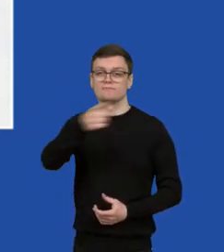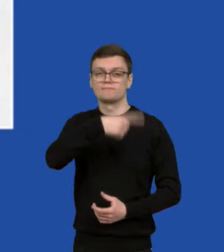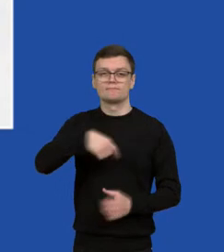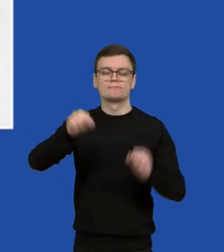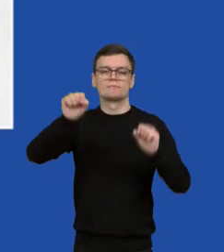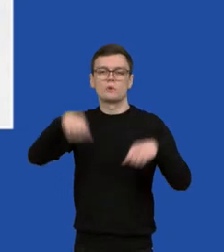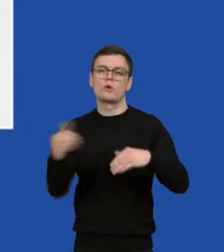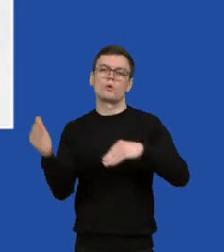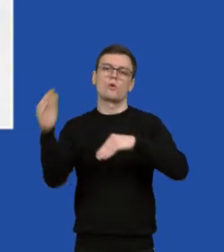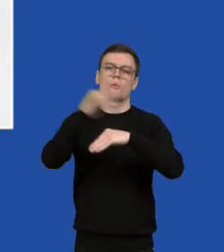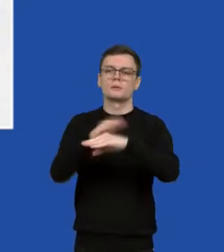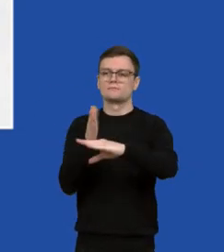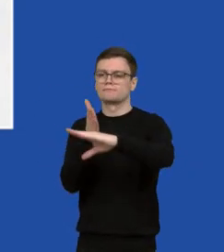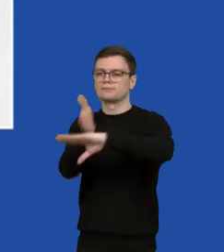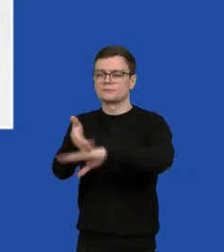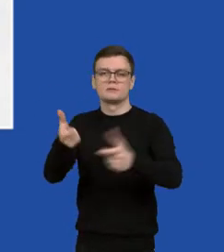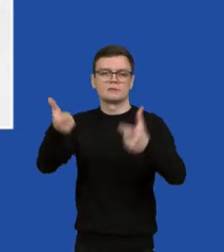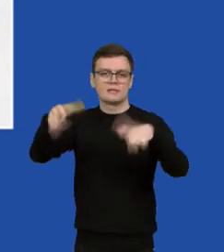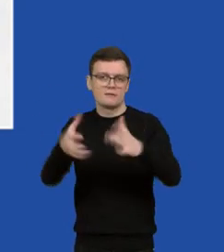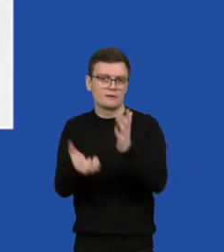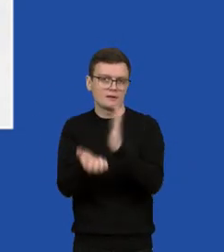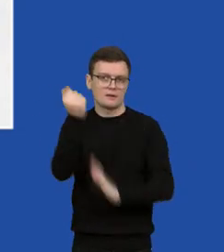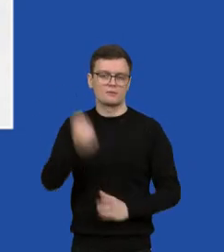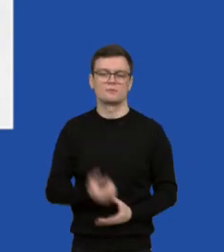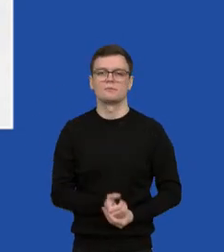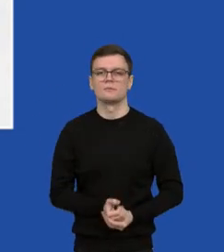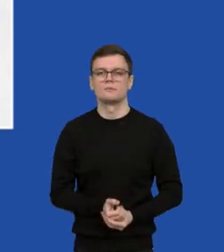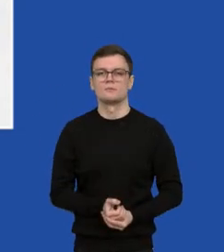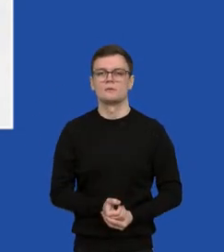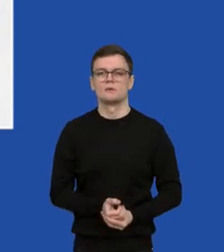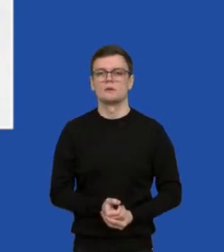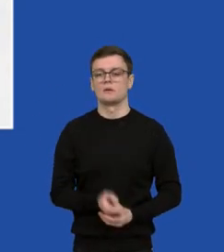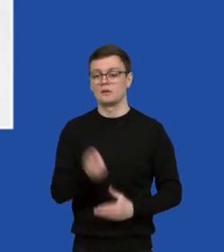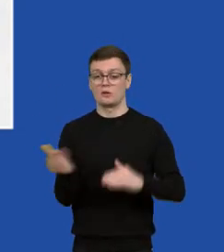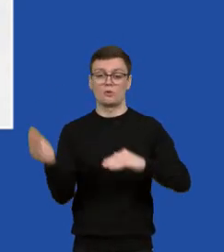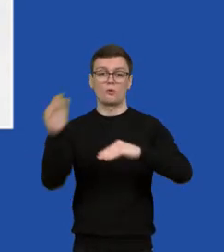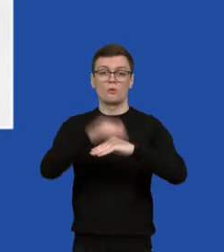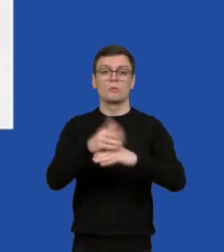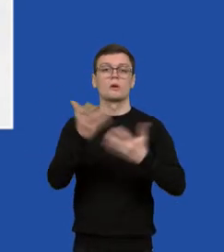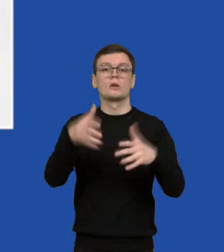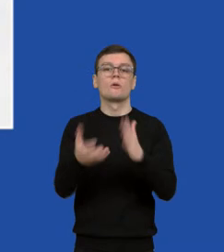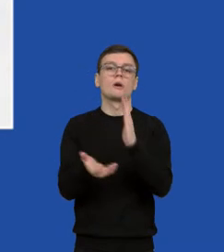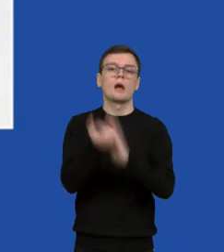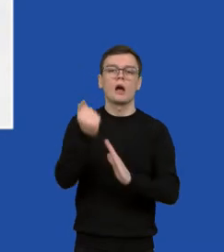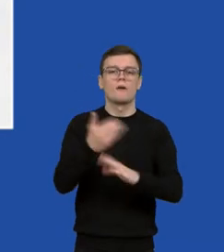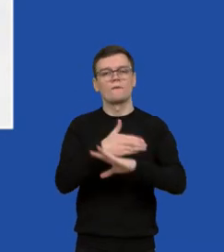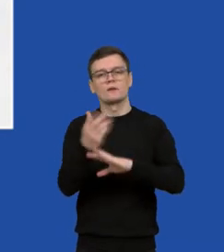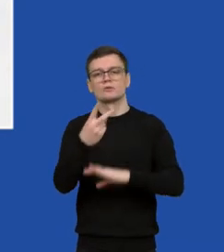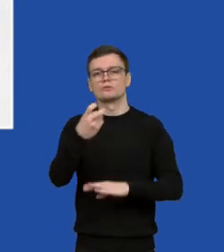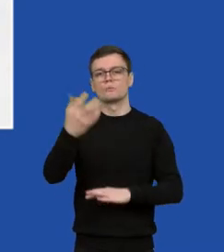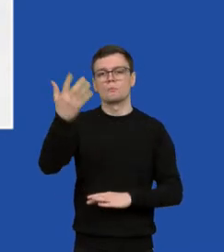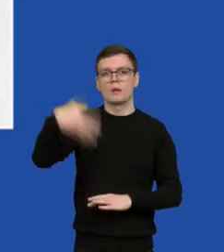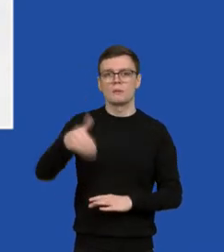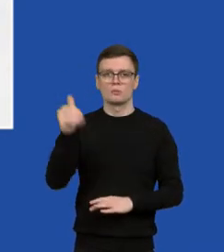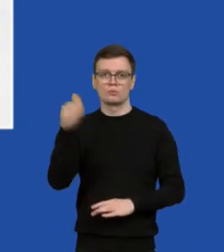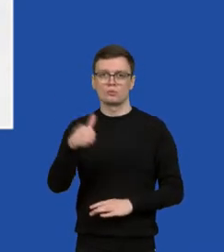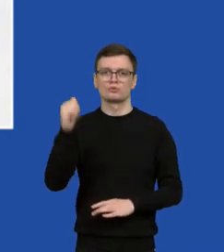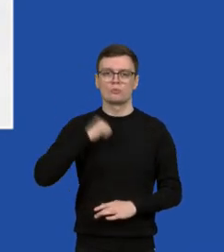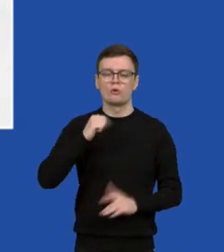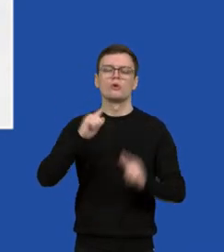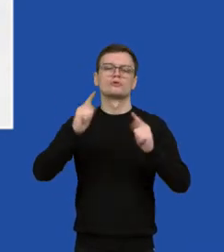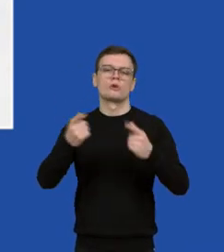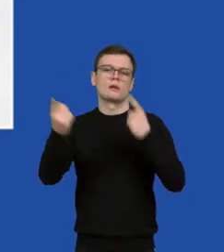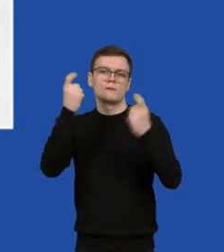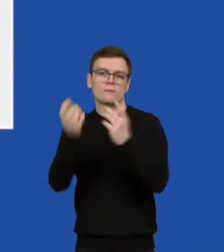šios kompensacijos kreiptis į savivaldybės. Tai, kad šią kompensaciją gauna jau per 250 tūkstančių žmonių, rodo, kad informacija